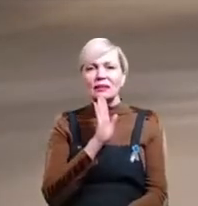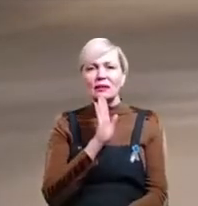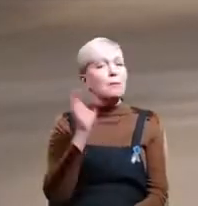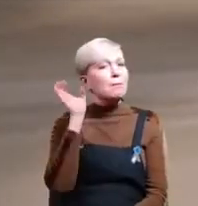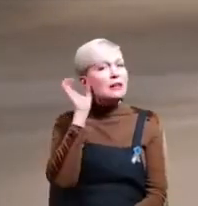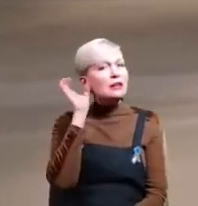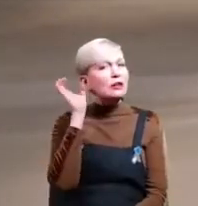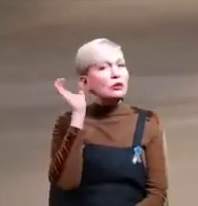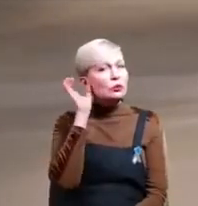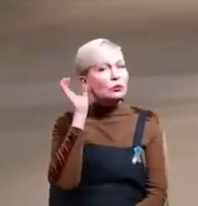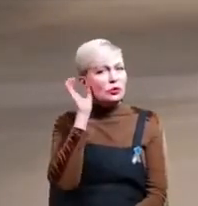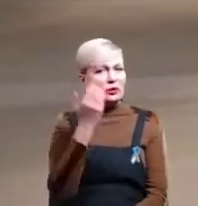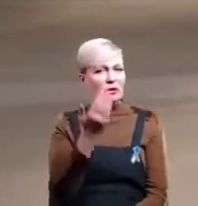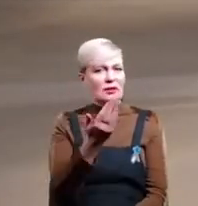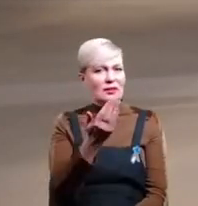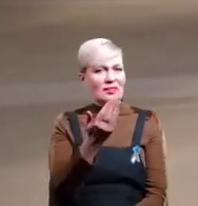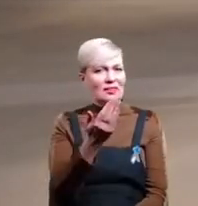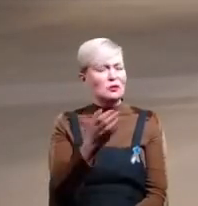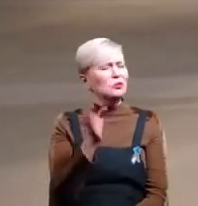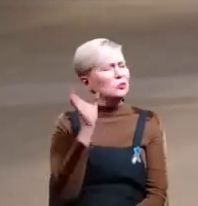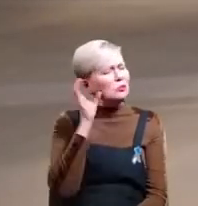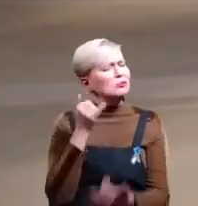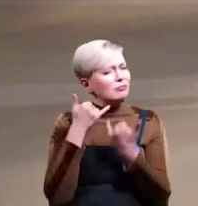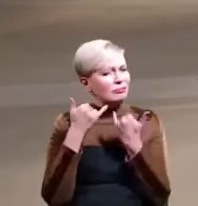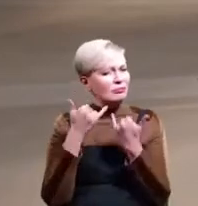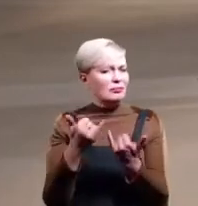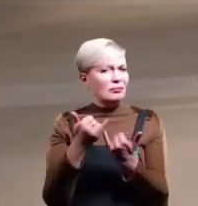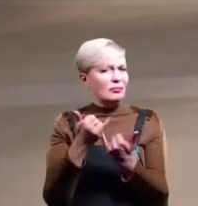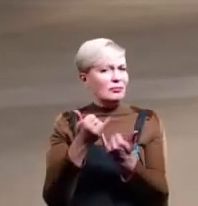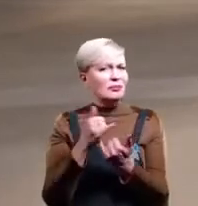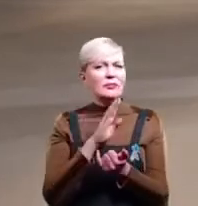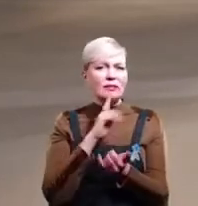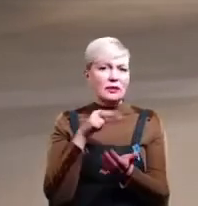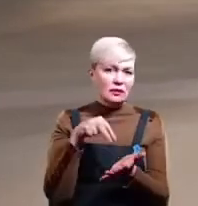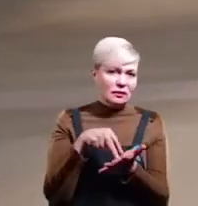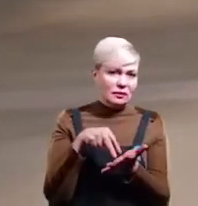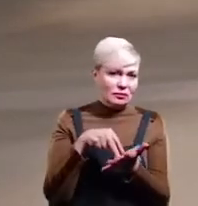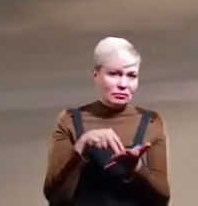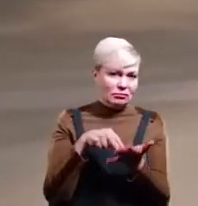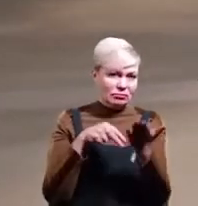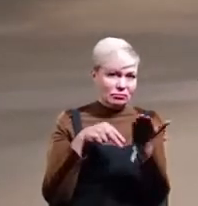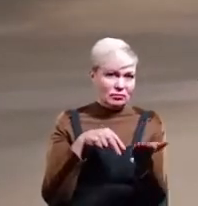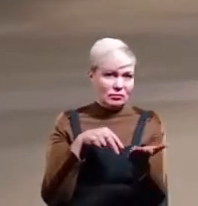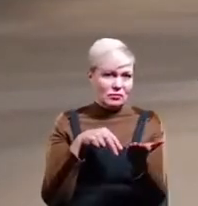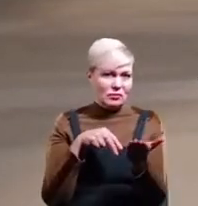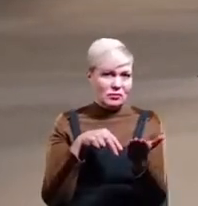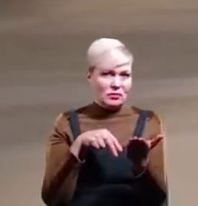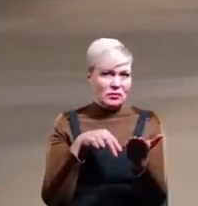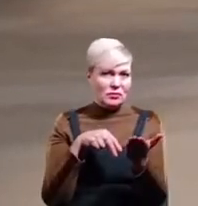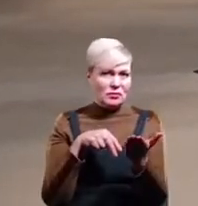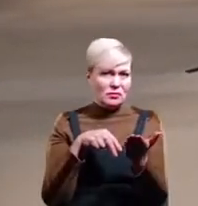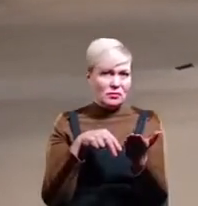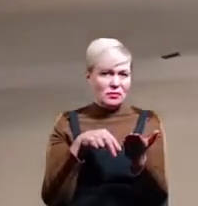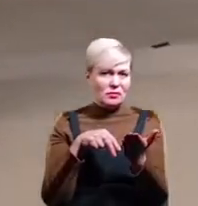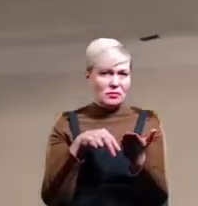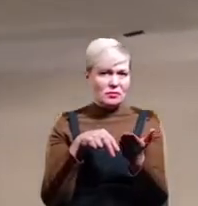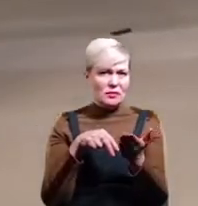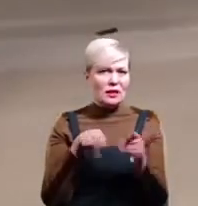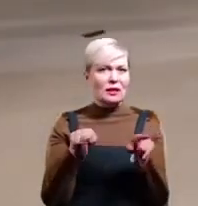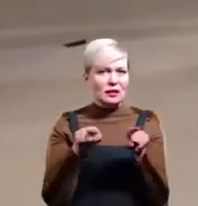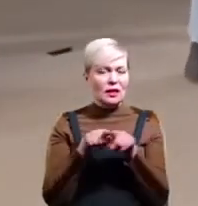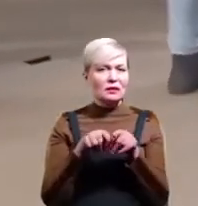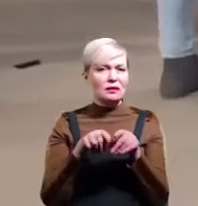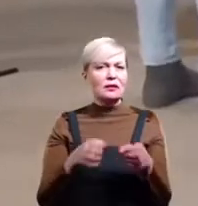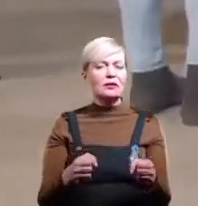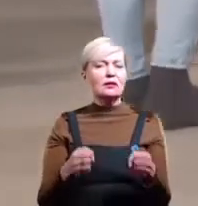Послушай. Посмотри. Она стоит вот так. И она вот так и должна держаться.